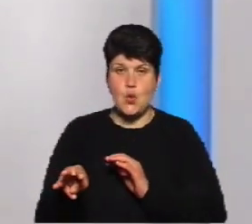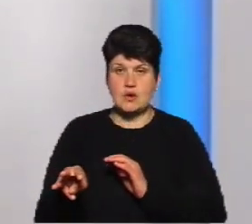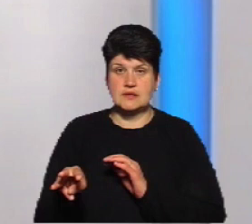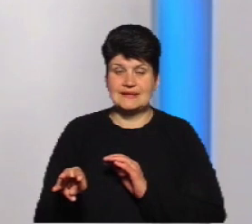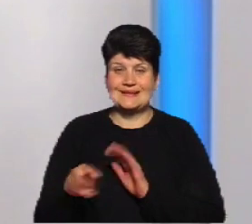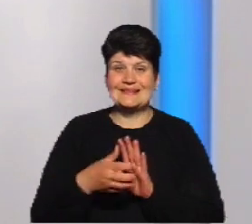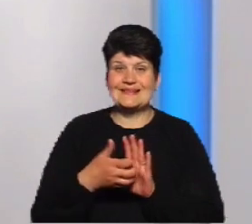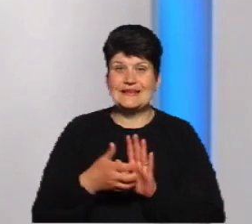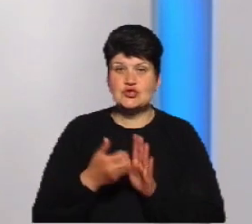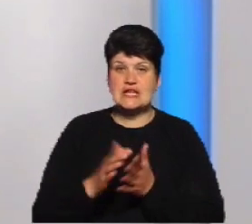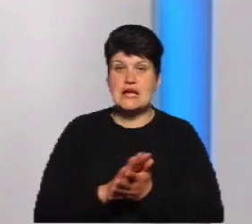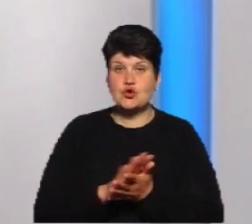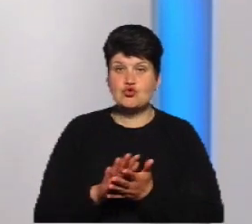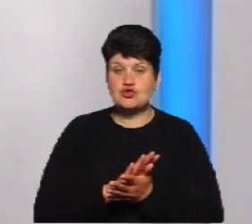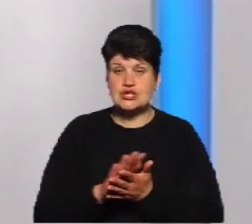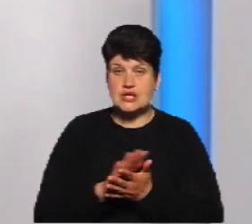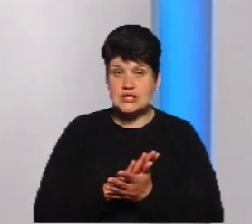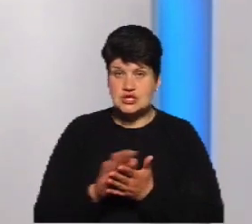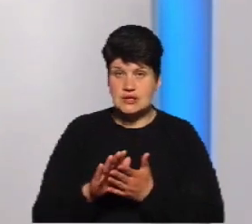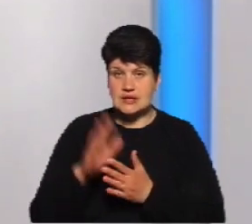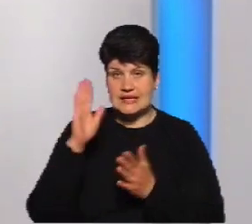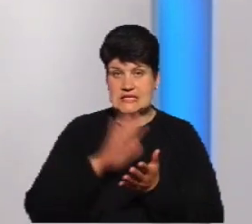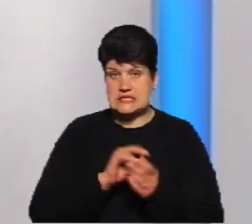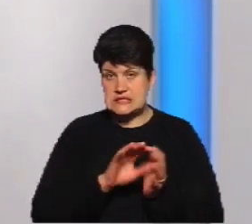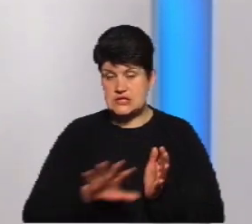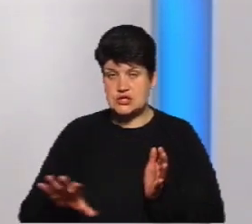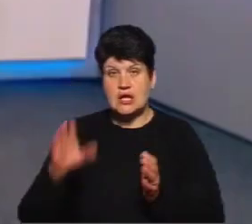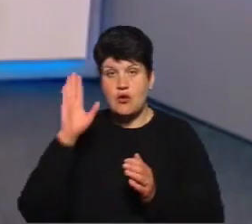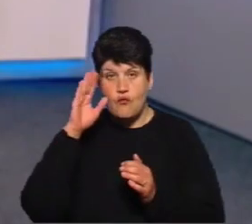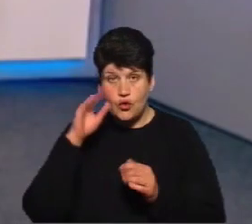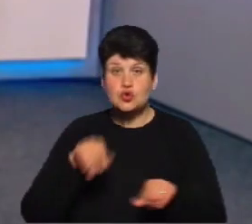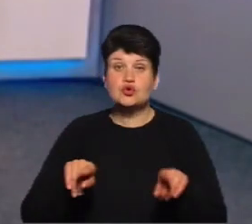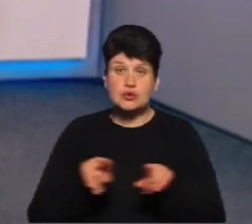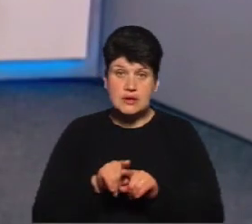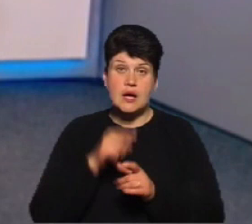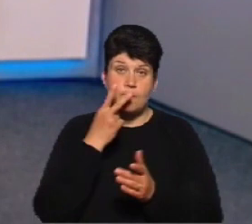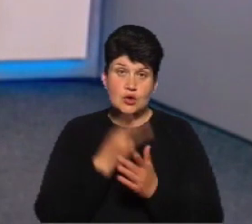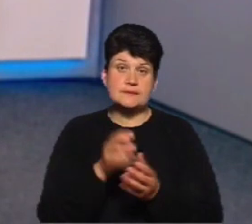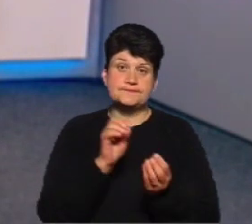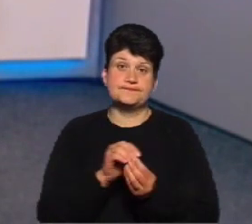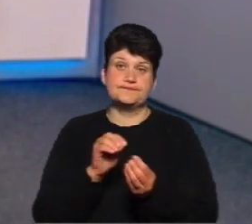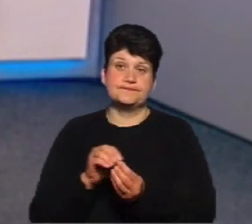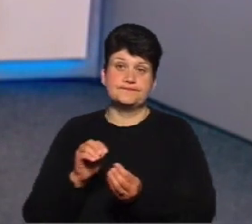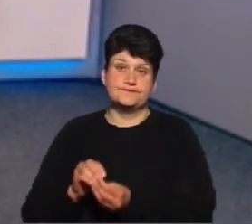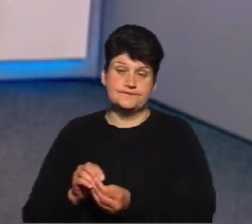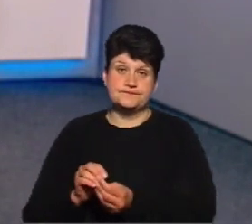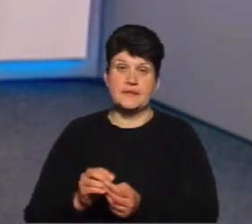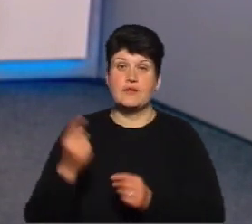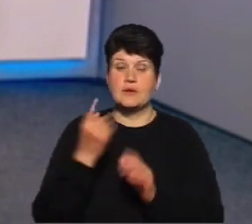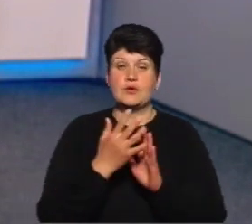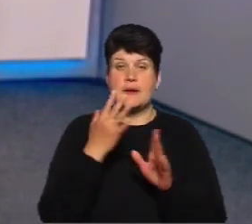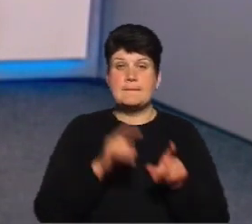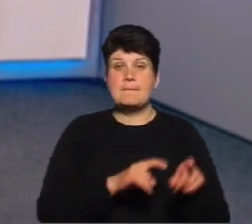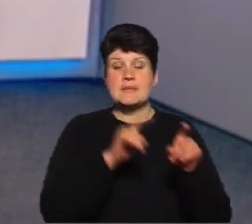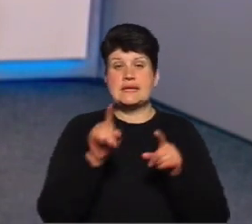недостатньо очищених стічних вод, то так показники лишився. Перш ніж ми перейдемо до розмови